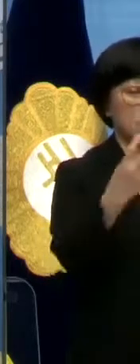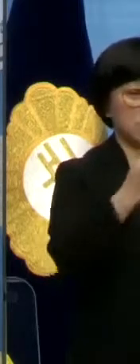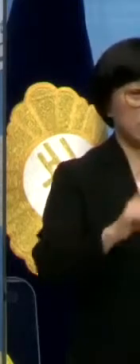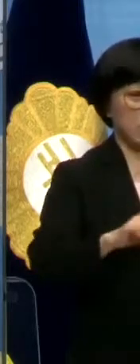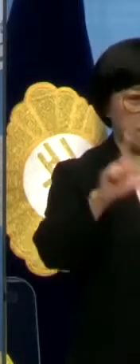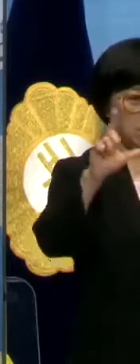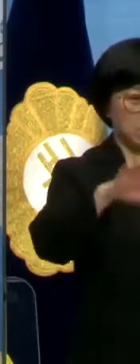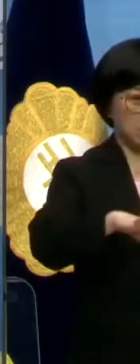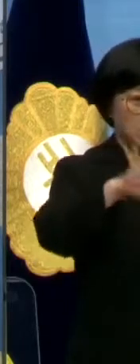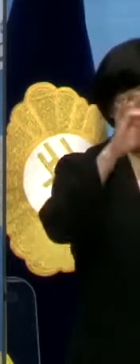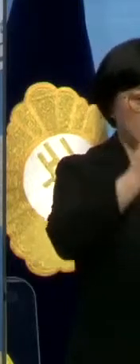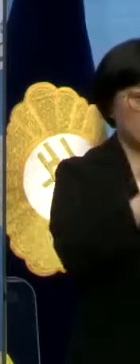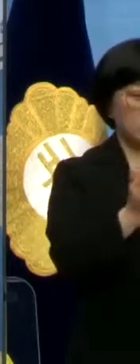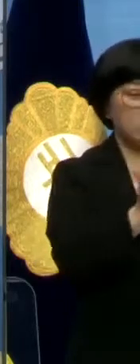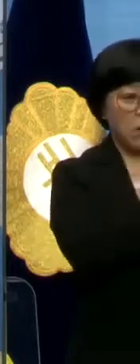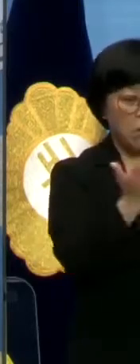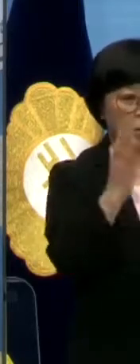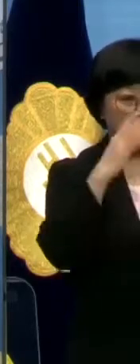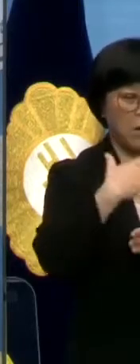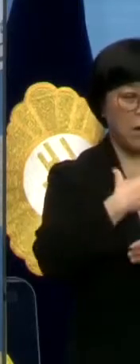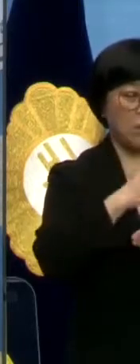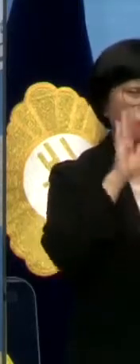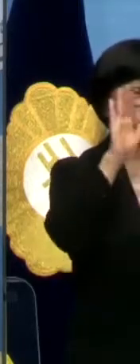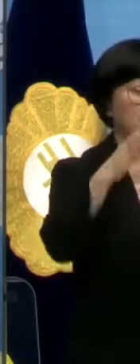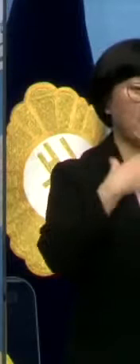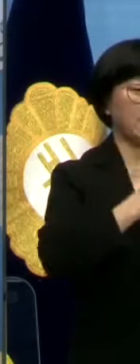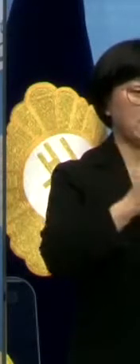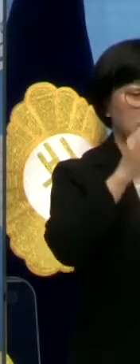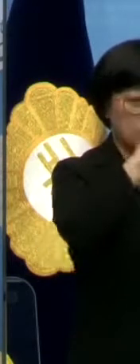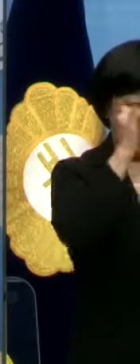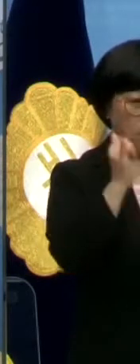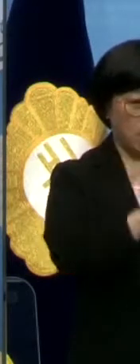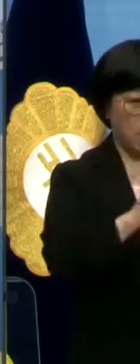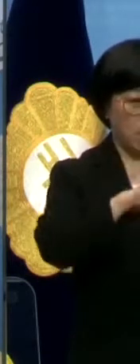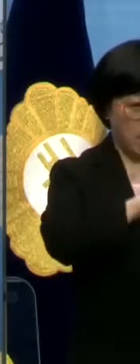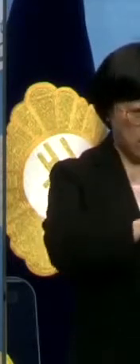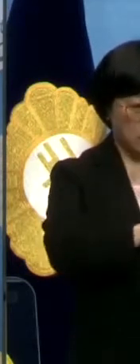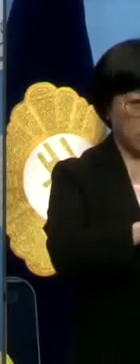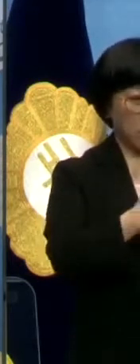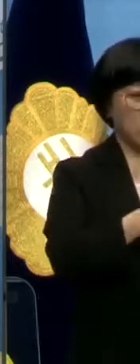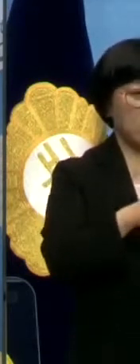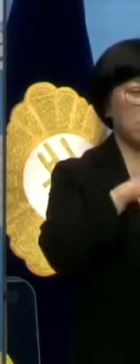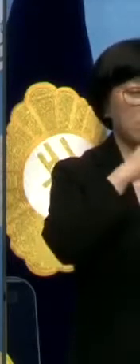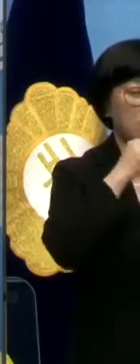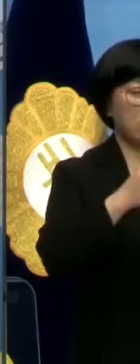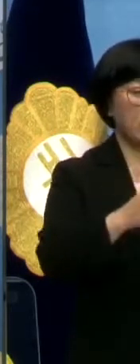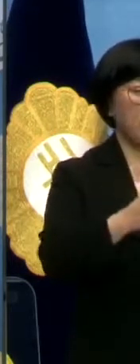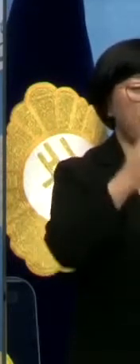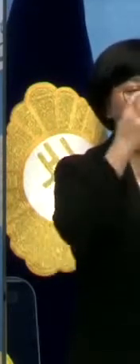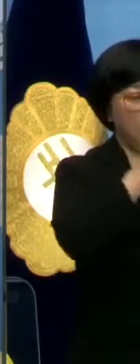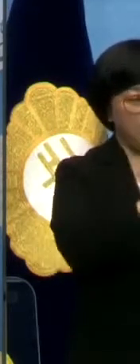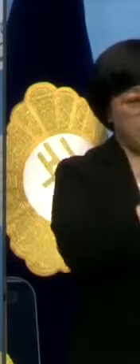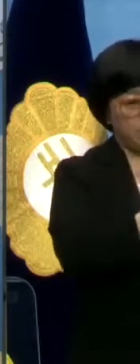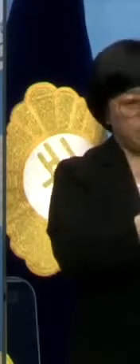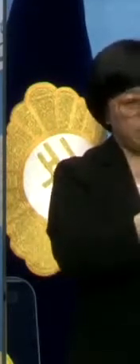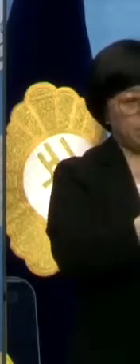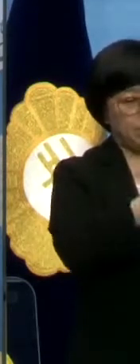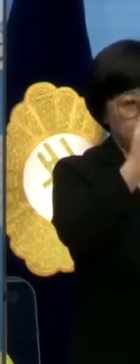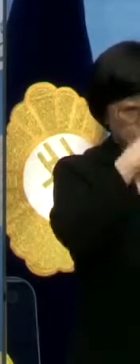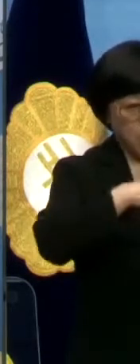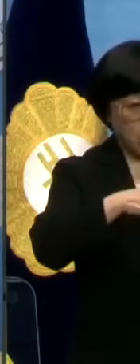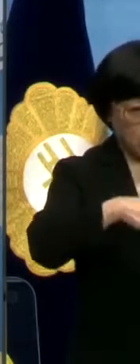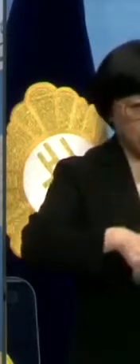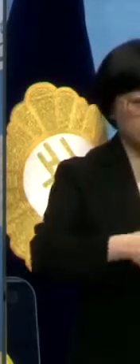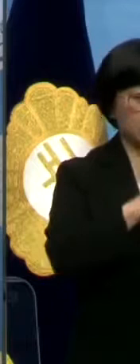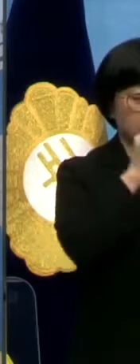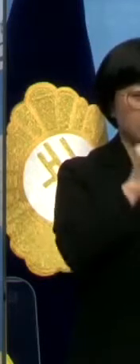2021년 연초 세월호 이후 안전사회의 약속, 실효성 있는 중대재해기업처벌법 제정이 이루어지길 바랍니다. 그리고